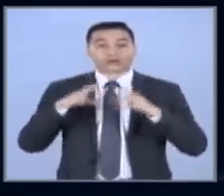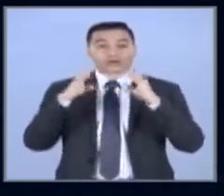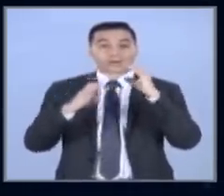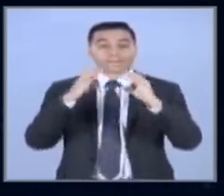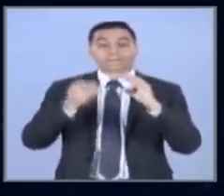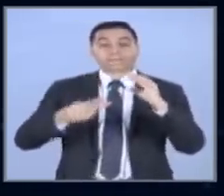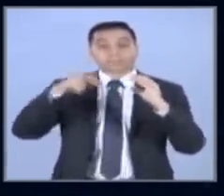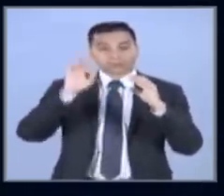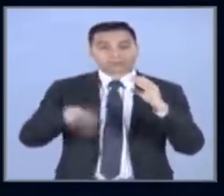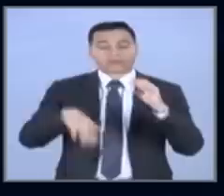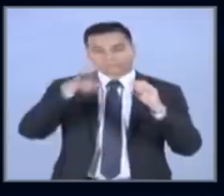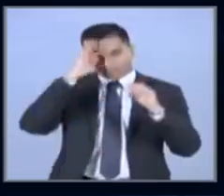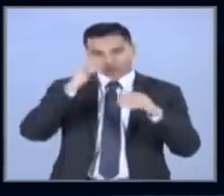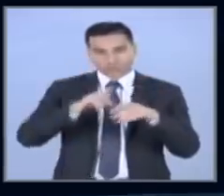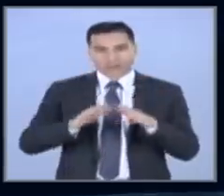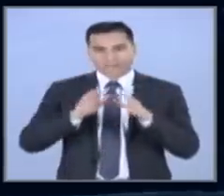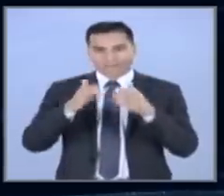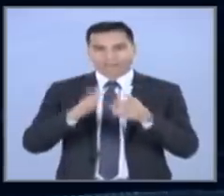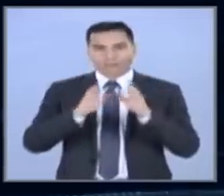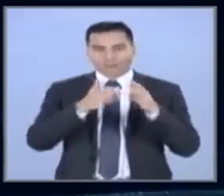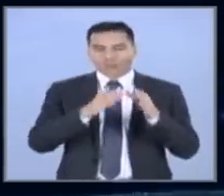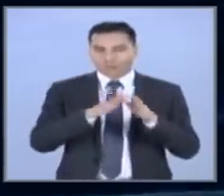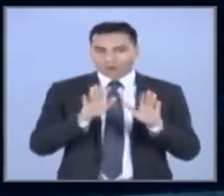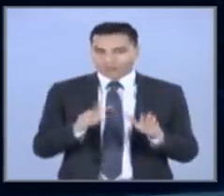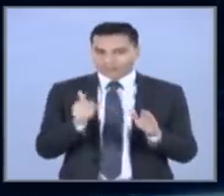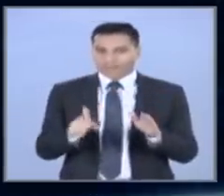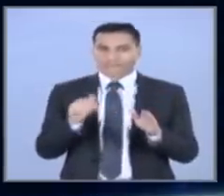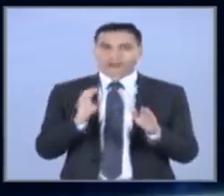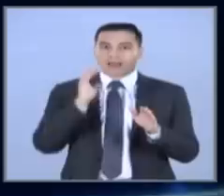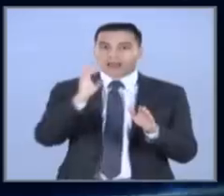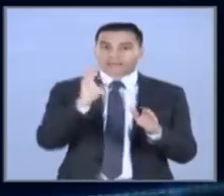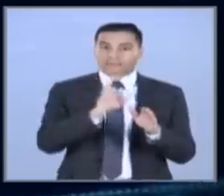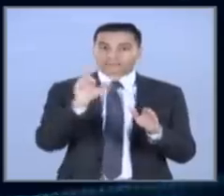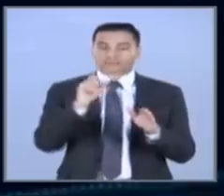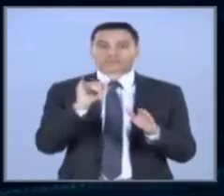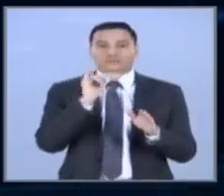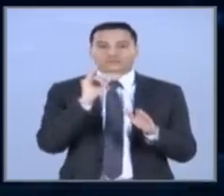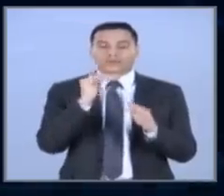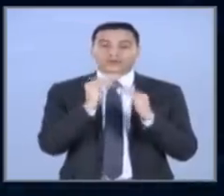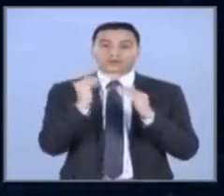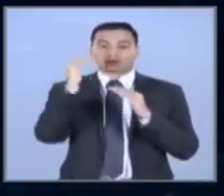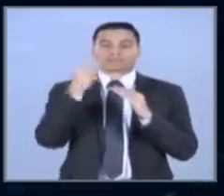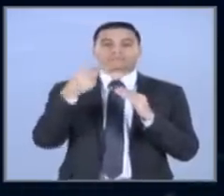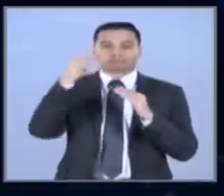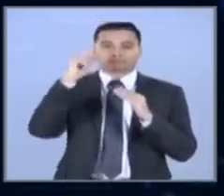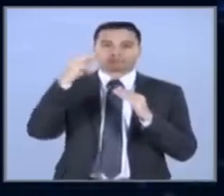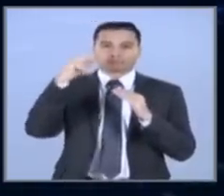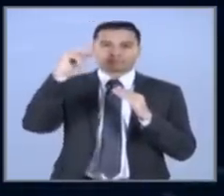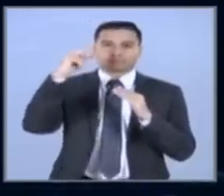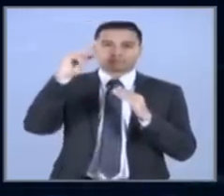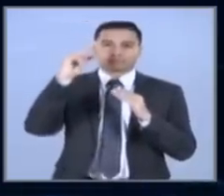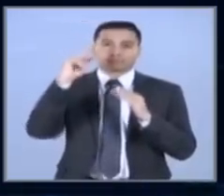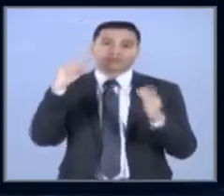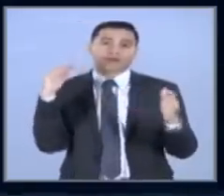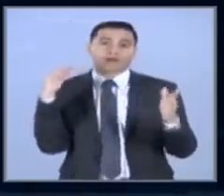هتساوي مبلغ نقدي. في مرحله المجموعات كل نقطه ب 500 جنيه وهيتضاعف الرقم وصولا